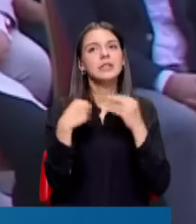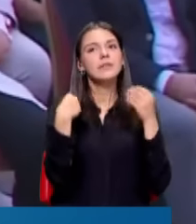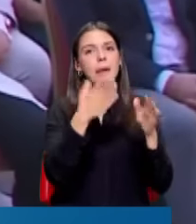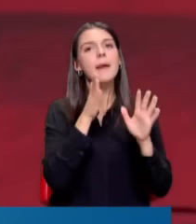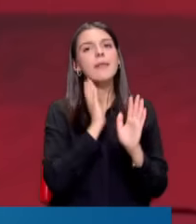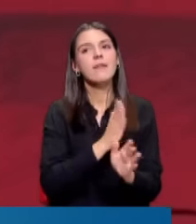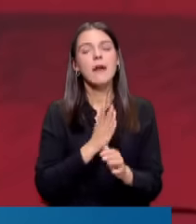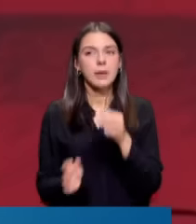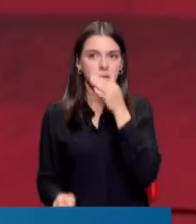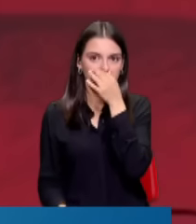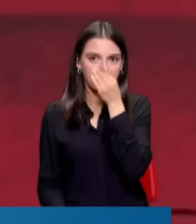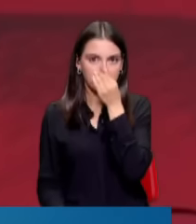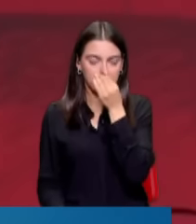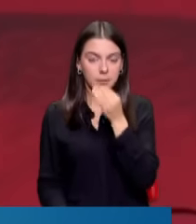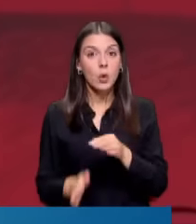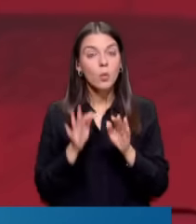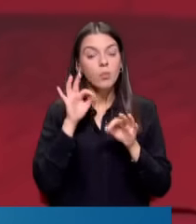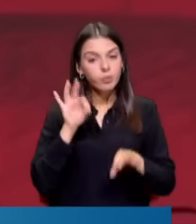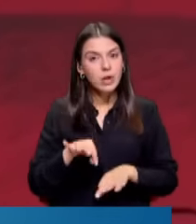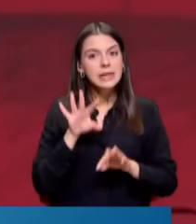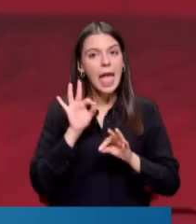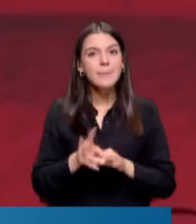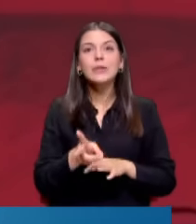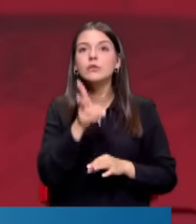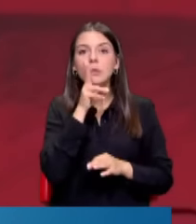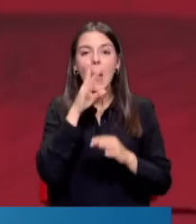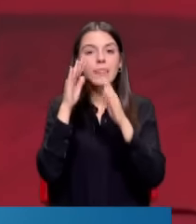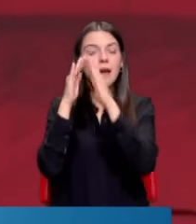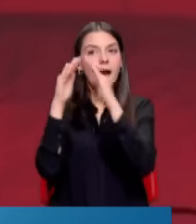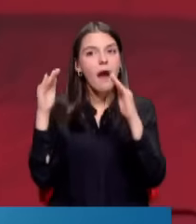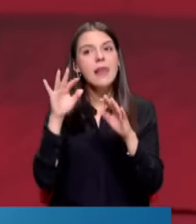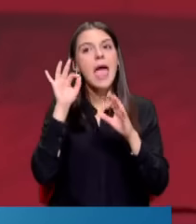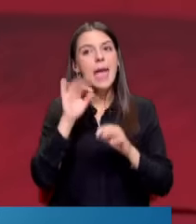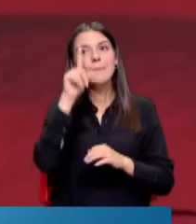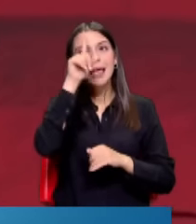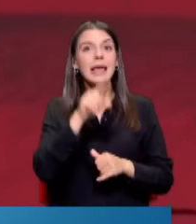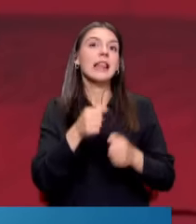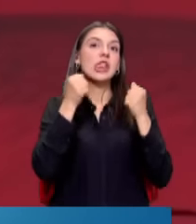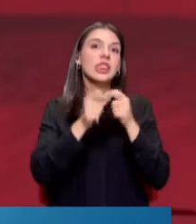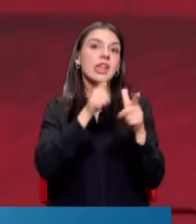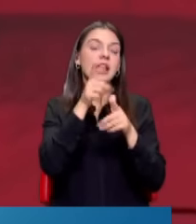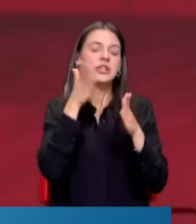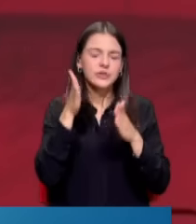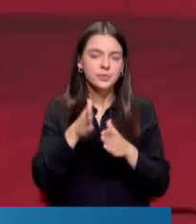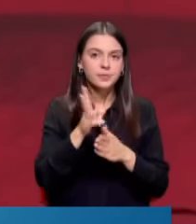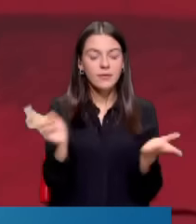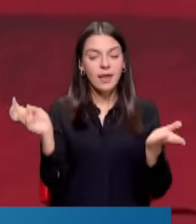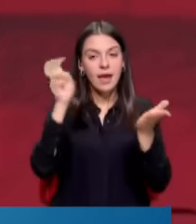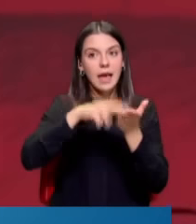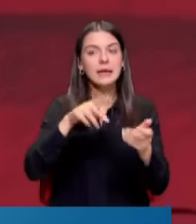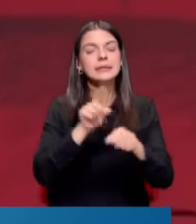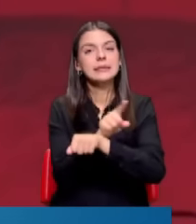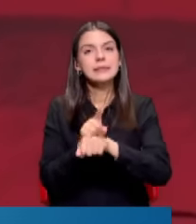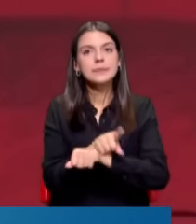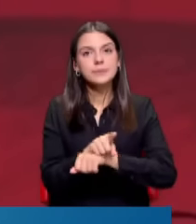devam ediyor. Burası hem son kale hem de ilk direniştir. Ayağa kalkma